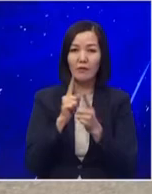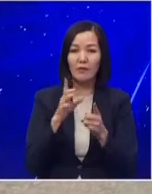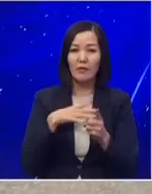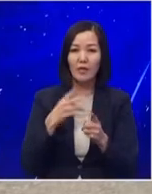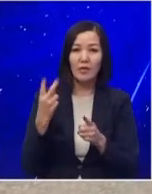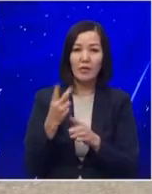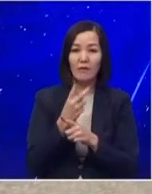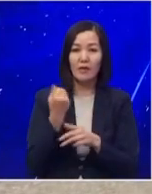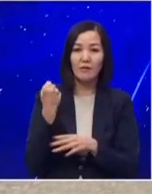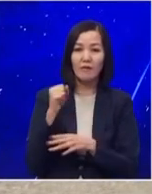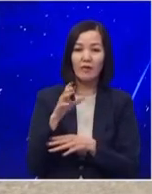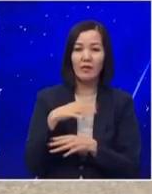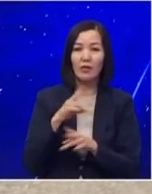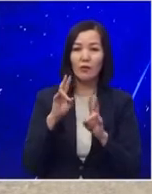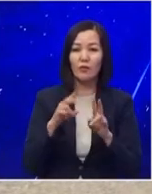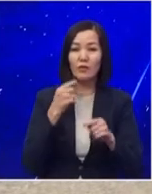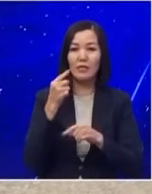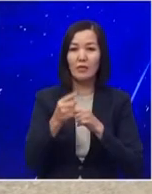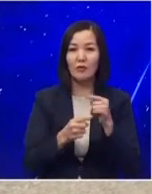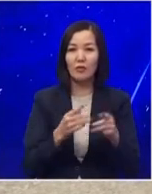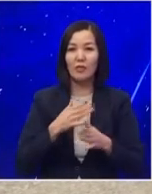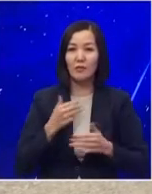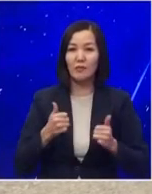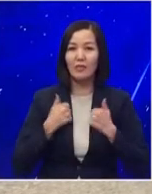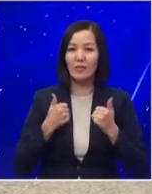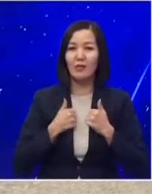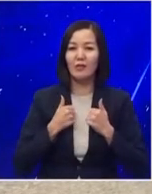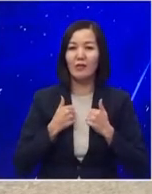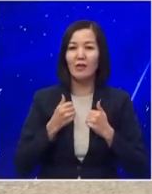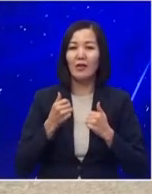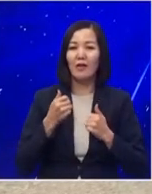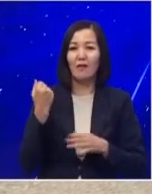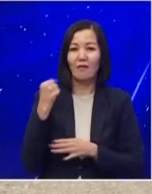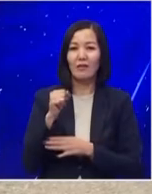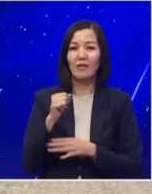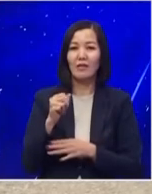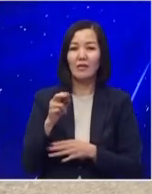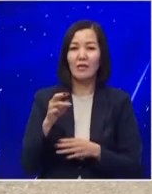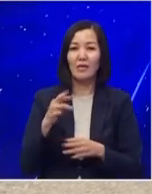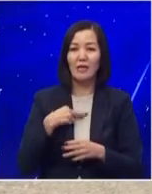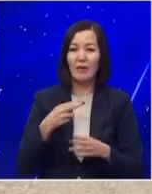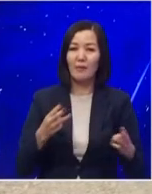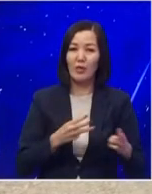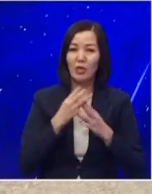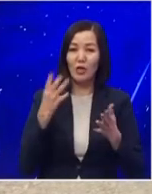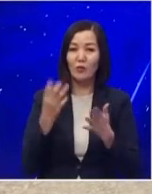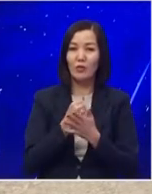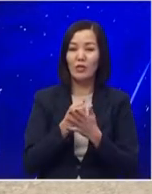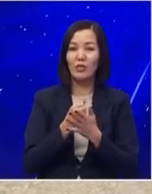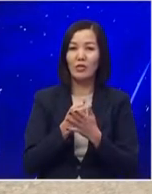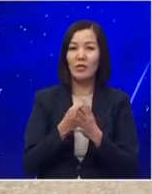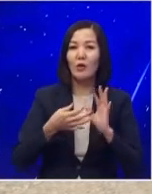два раза выиграл но следующий разряд я постараюсь тебя поиграть я тоже пожелал ему удачи и сказал так же усердно